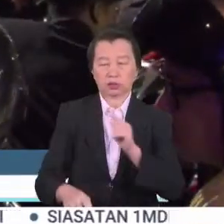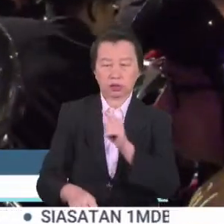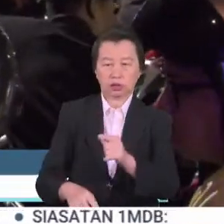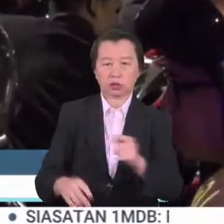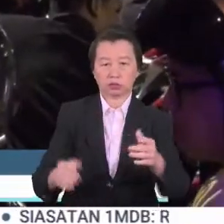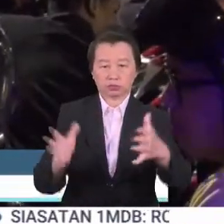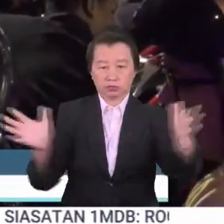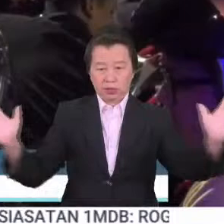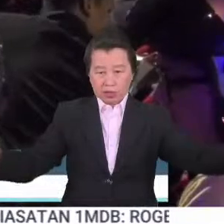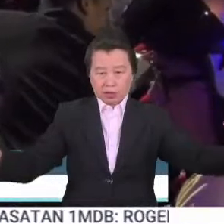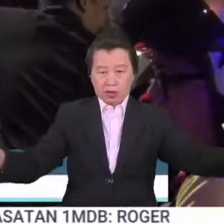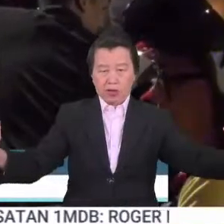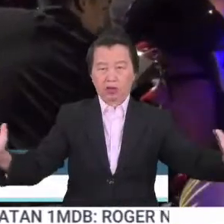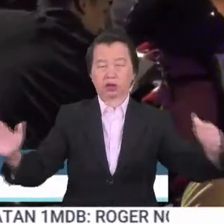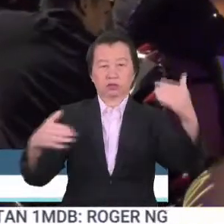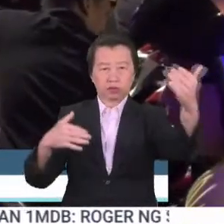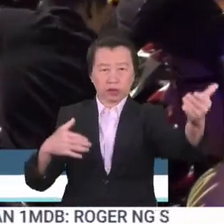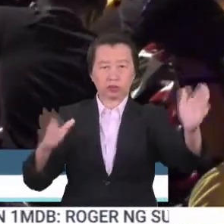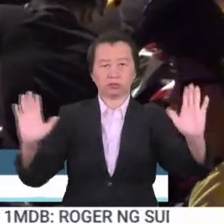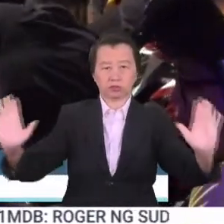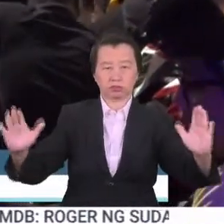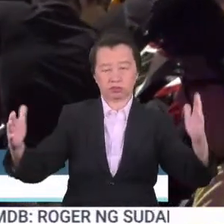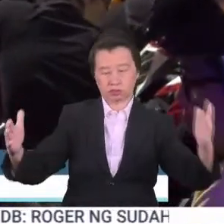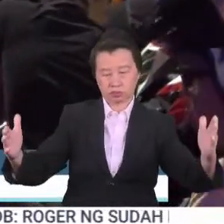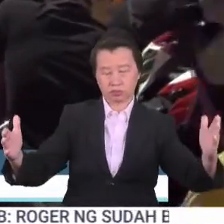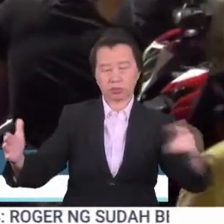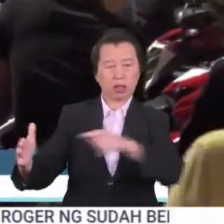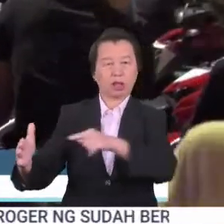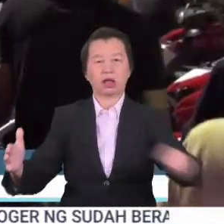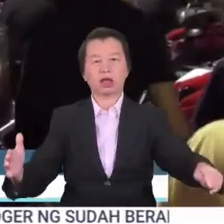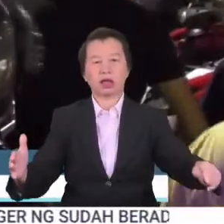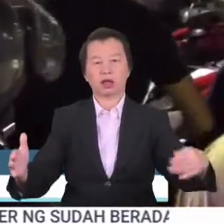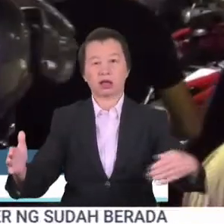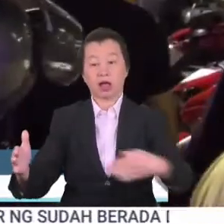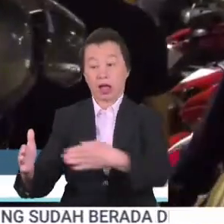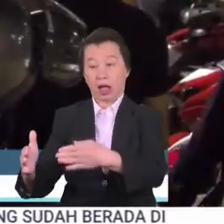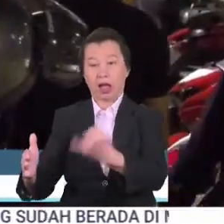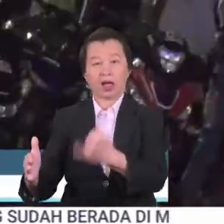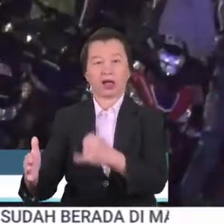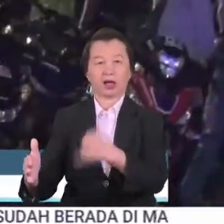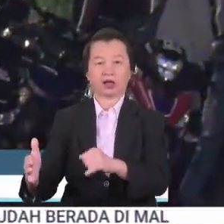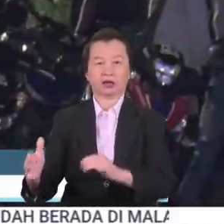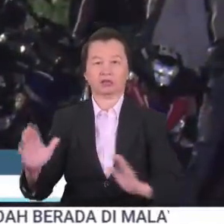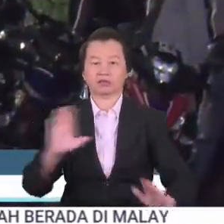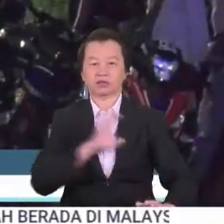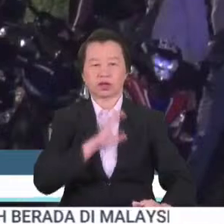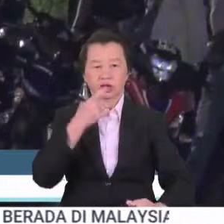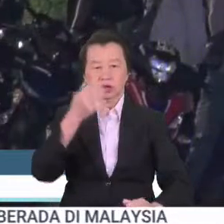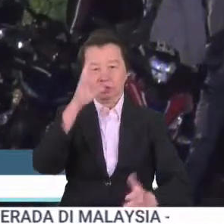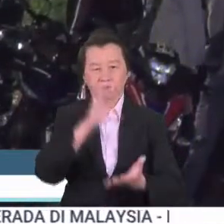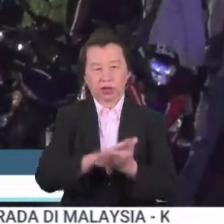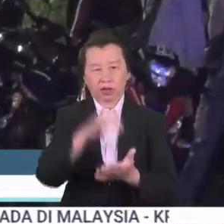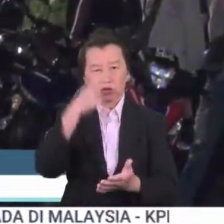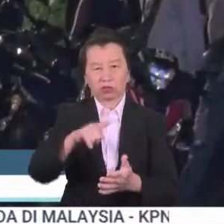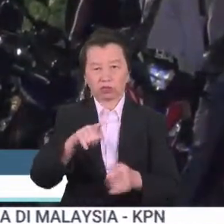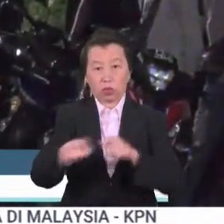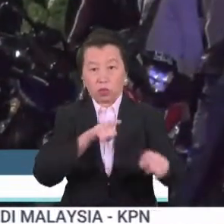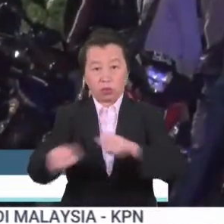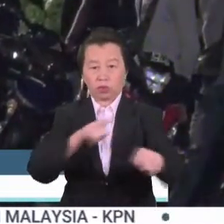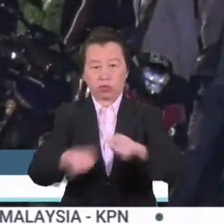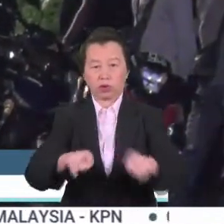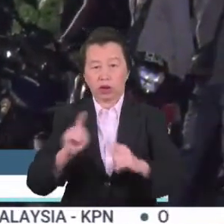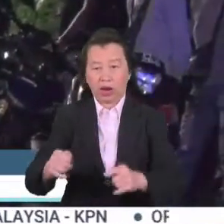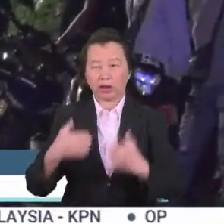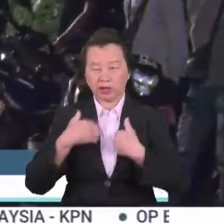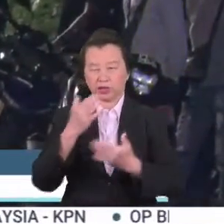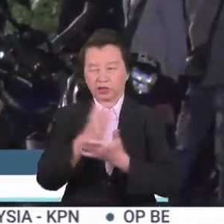dikepung selepas mendapati kumpulan motosikal berkenaan memasuki arah tersebut dipercayai untuk berlumba ada antara mereka Cuba